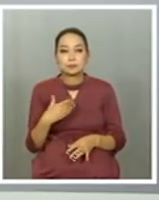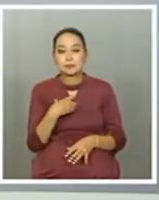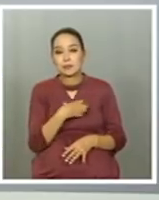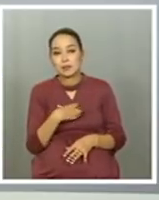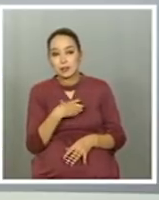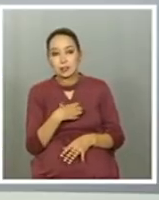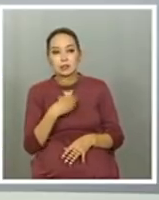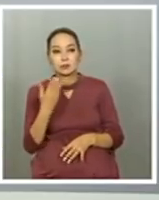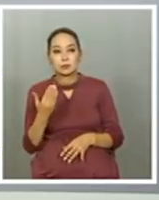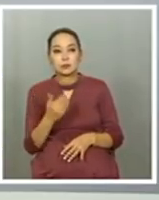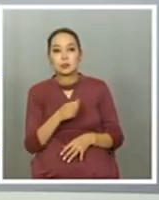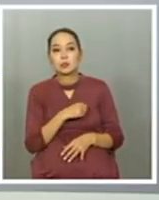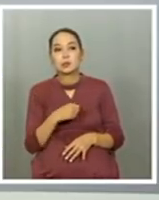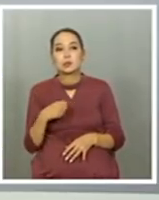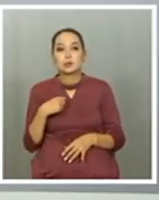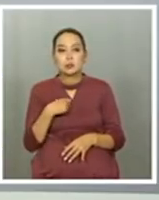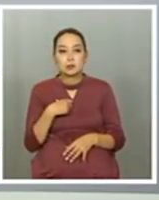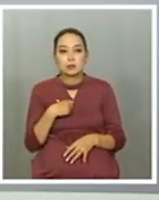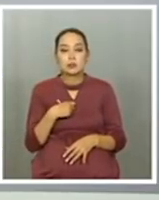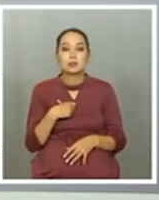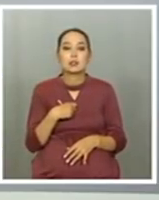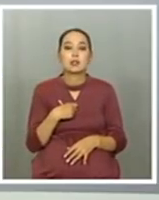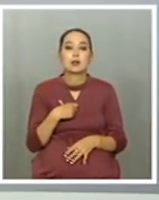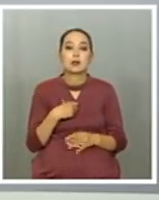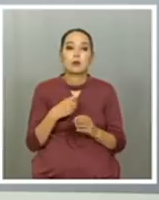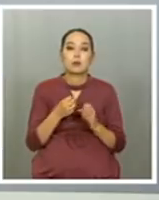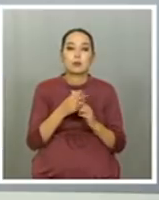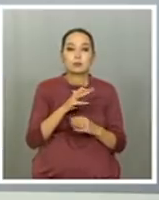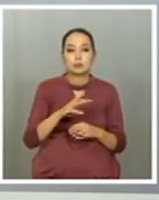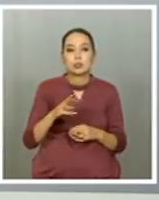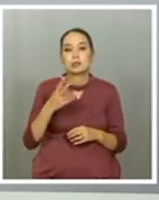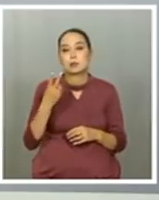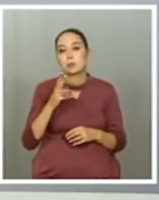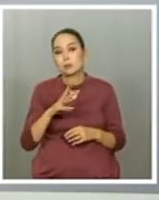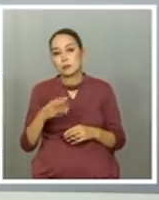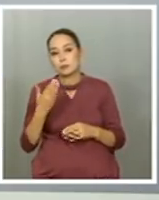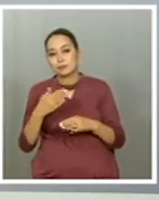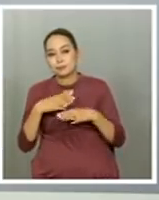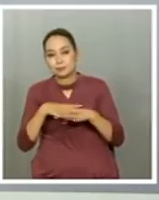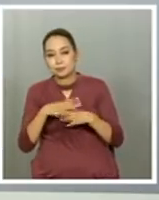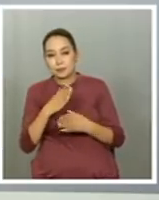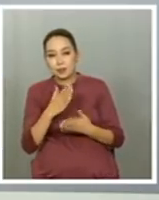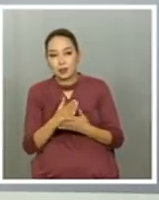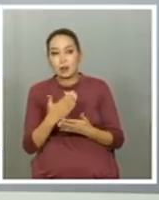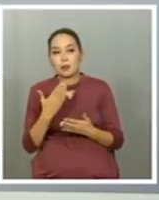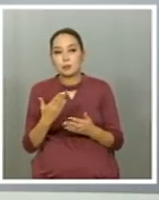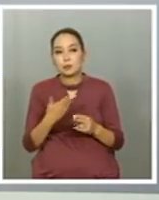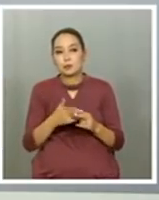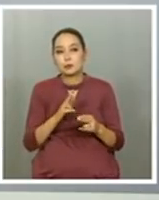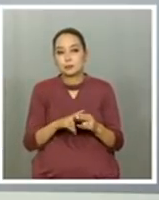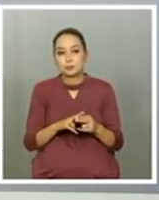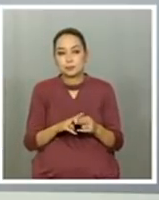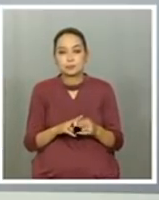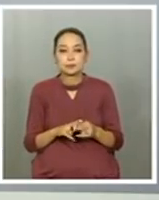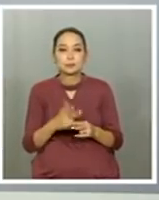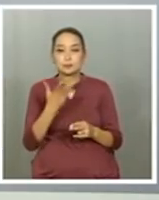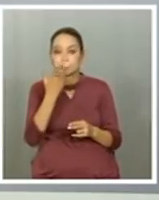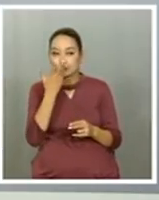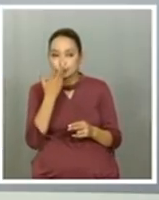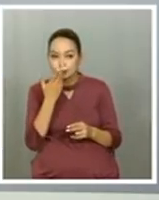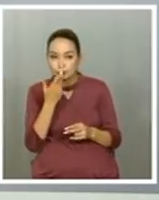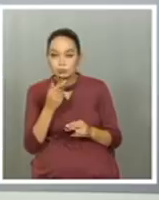қабілеті 0,2 мм-ге тең. Ал контрастқа кеп тоқталатын болсақ, бұл түсті, әсіресе